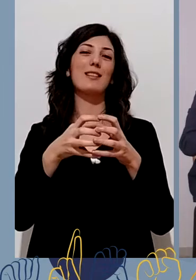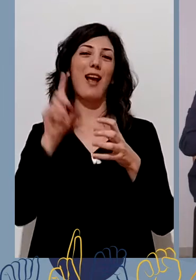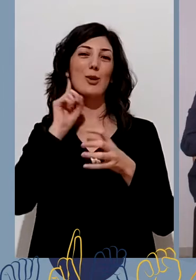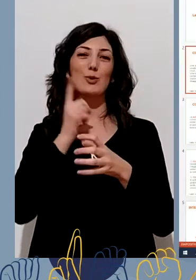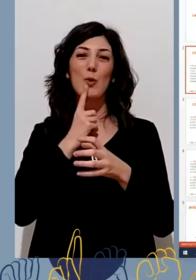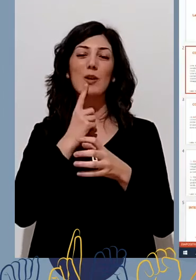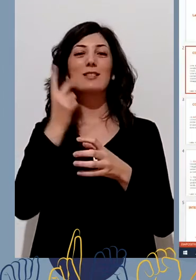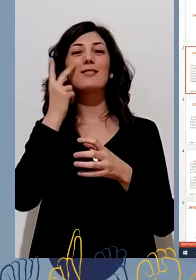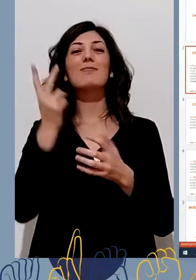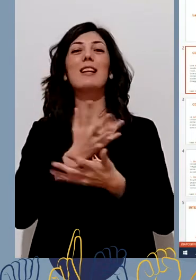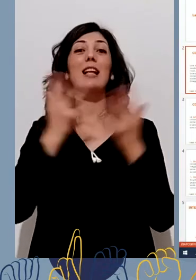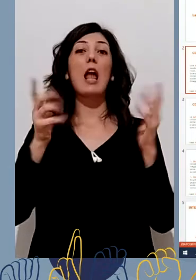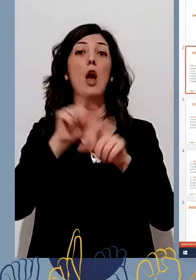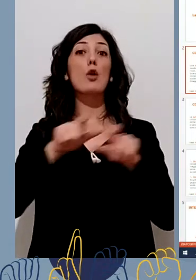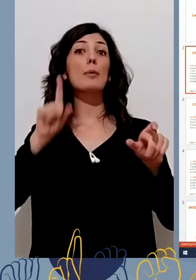considerato